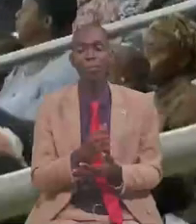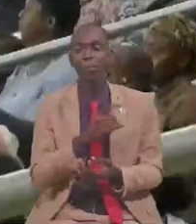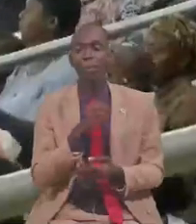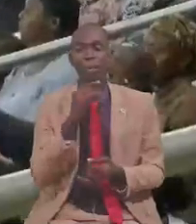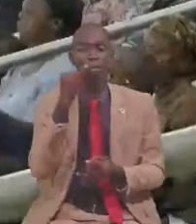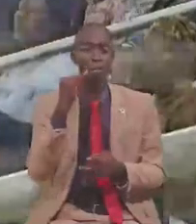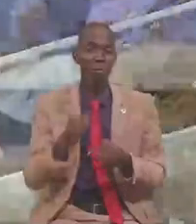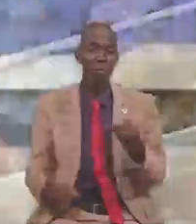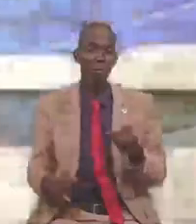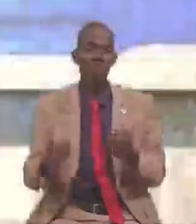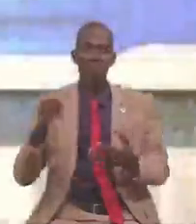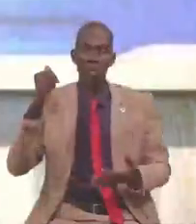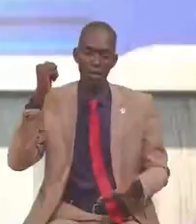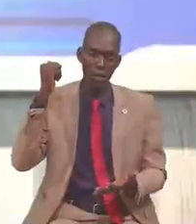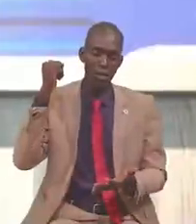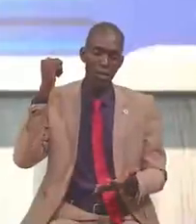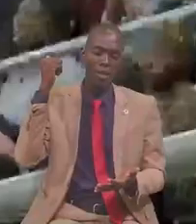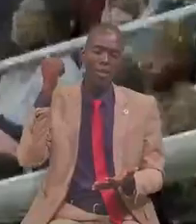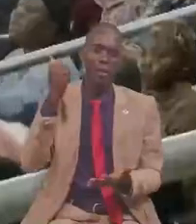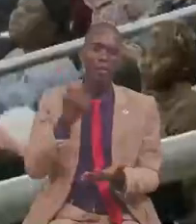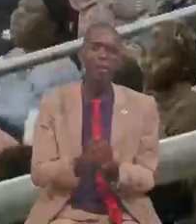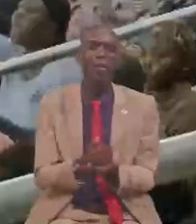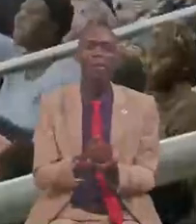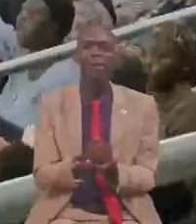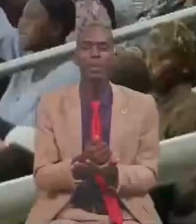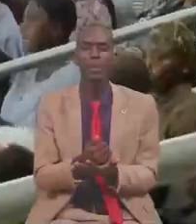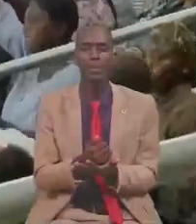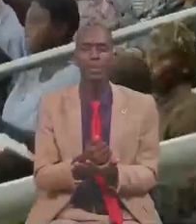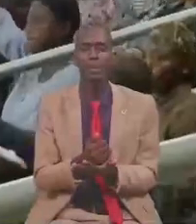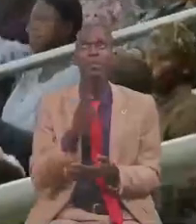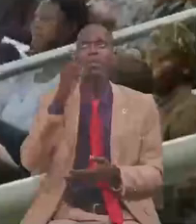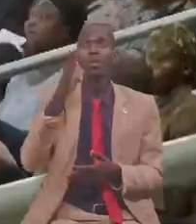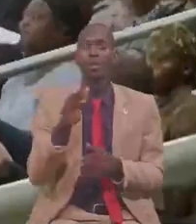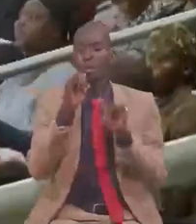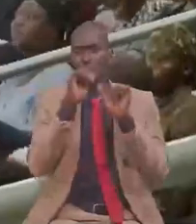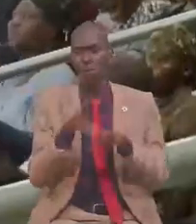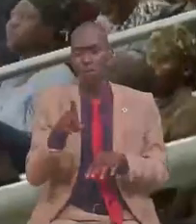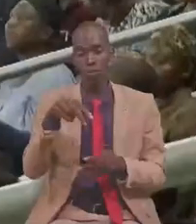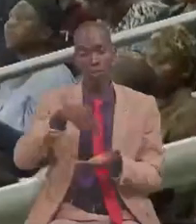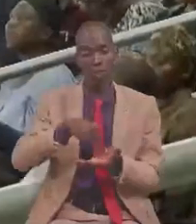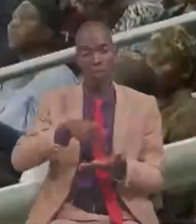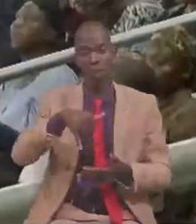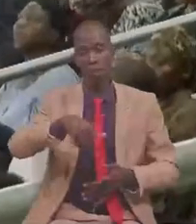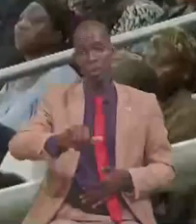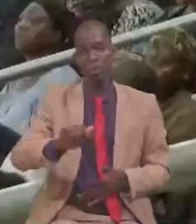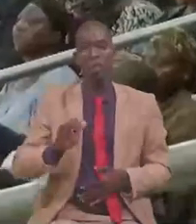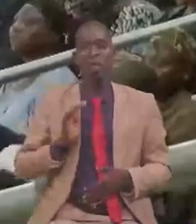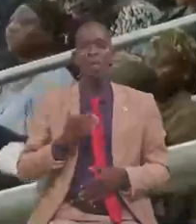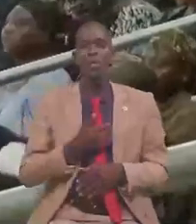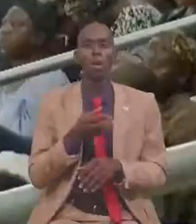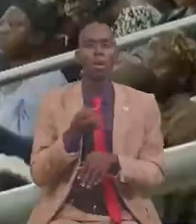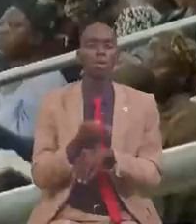Un amen final. Amen. Nous sommes bénis, toujours debout. Nos